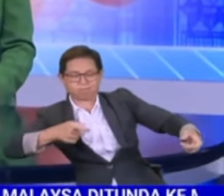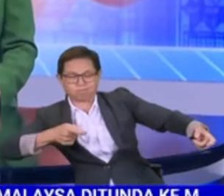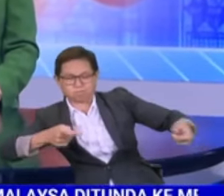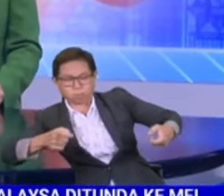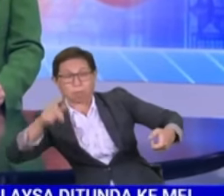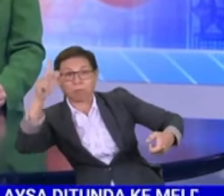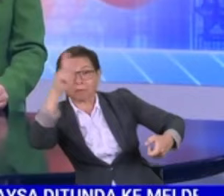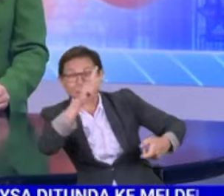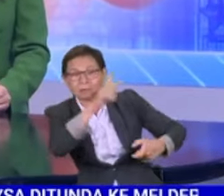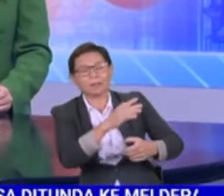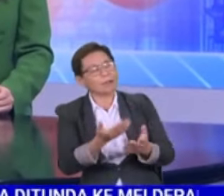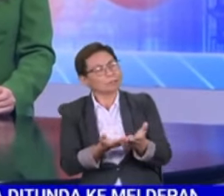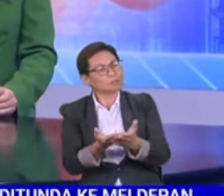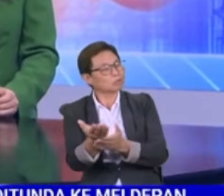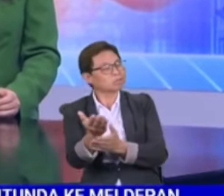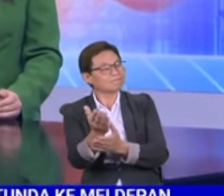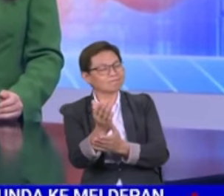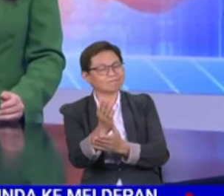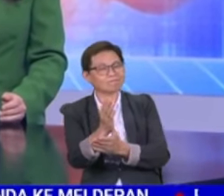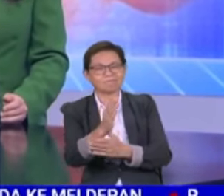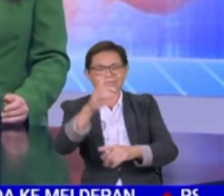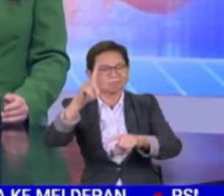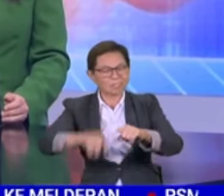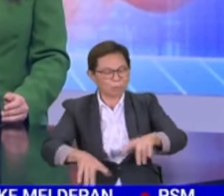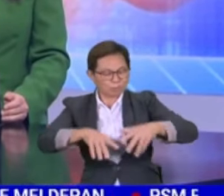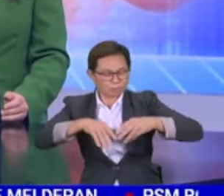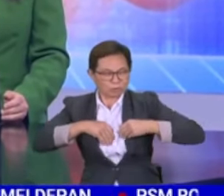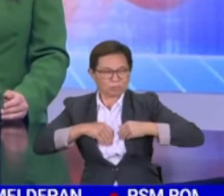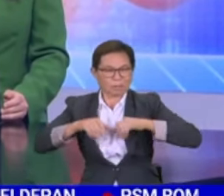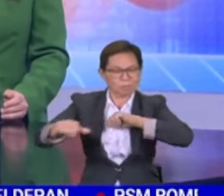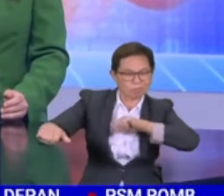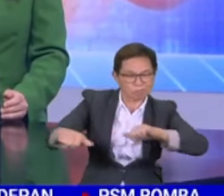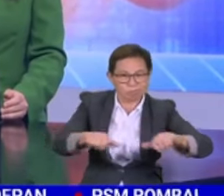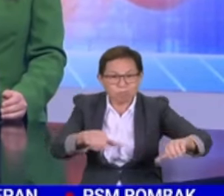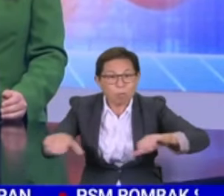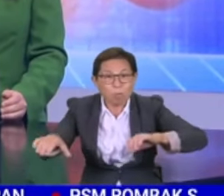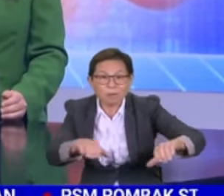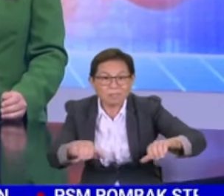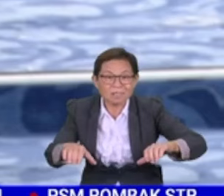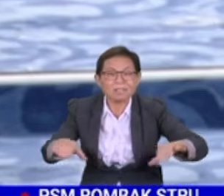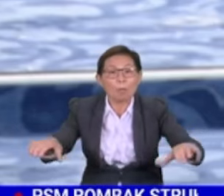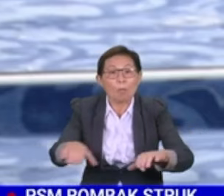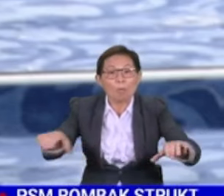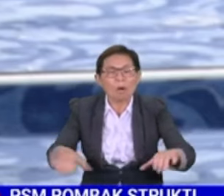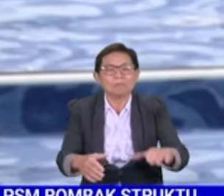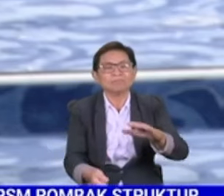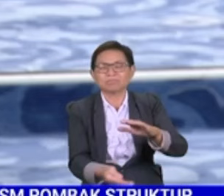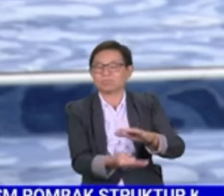pentadbiran kerajaan sekaligus tidak akan bertolak ansur dengan perbuatan rasuah.